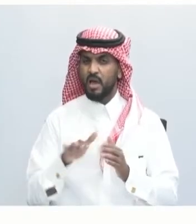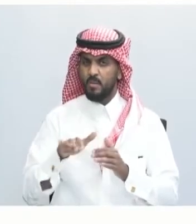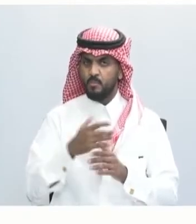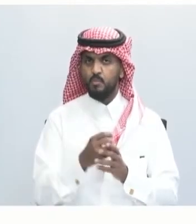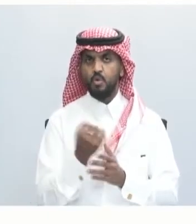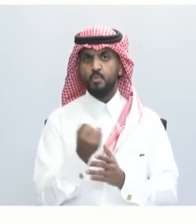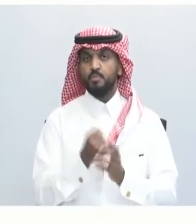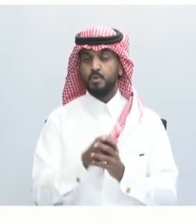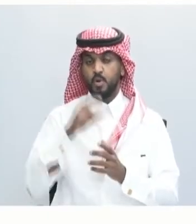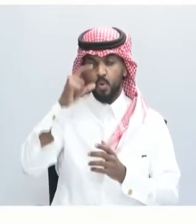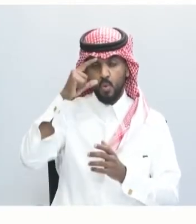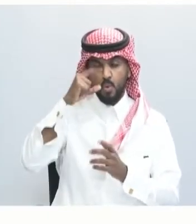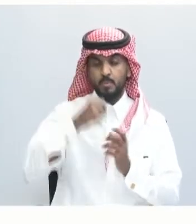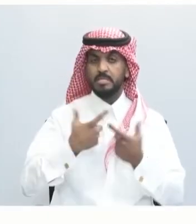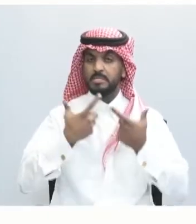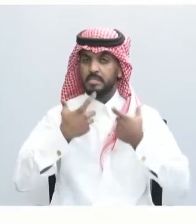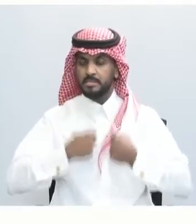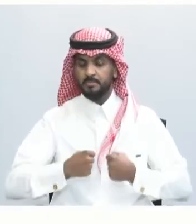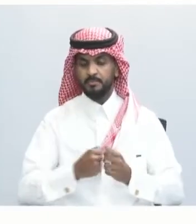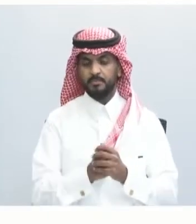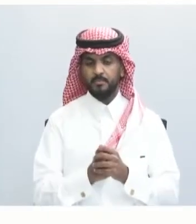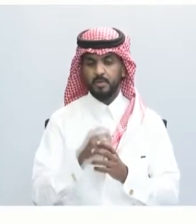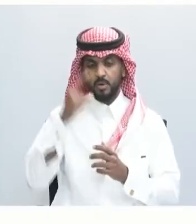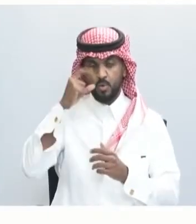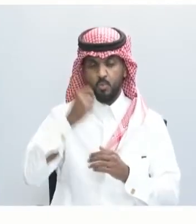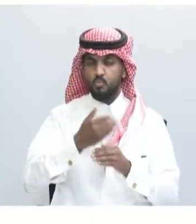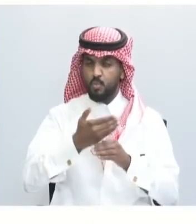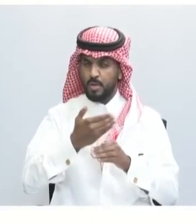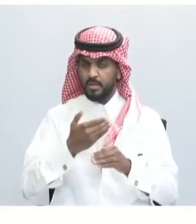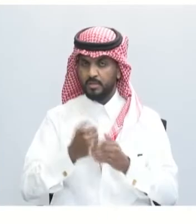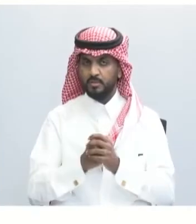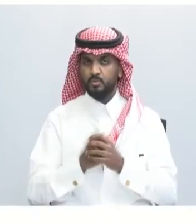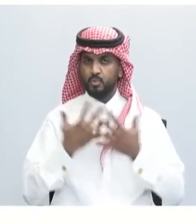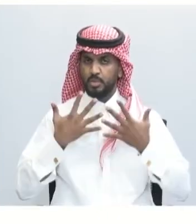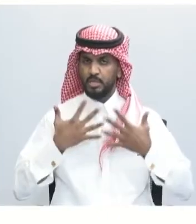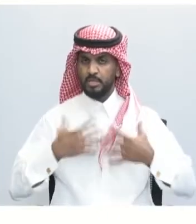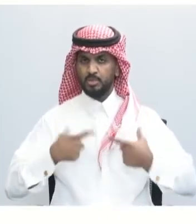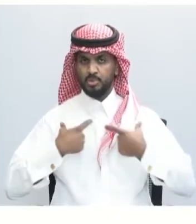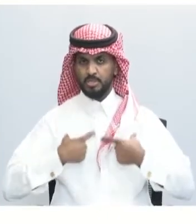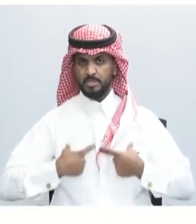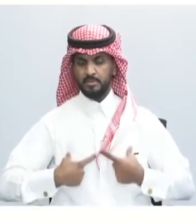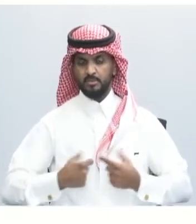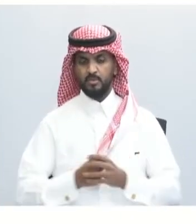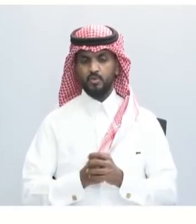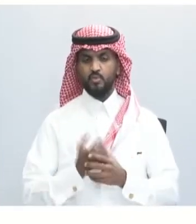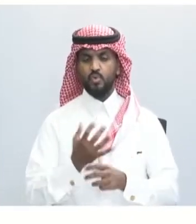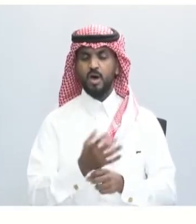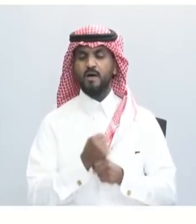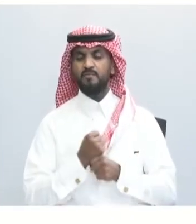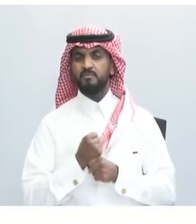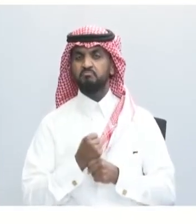مهم لصحه اجسامنا في النوم المبكر يريح الجسم ويحافظ على